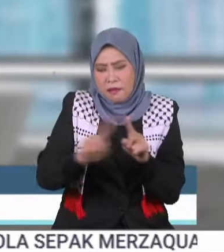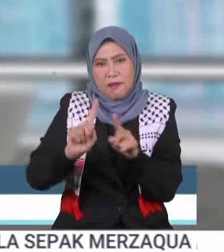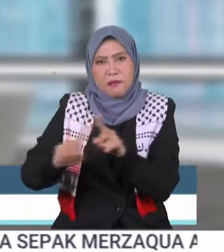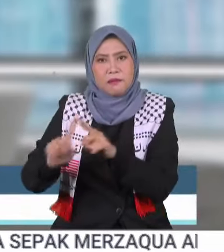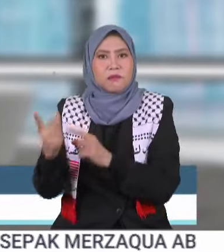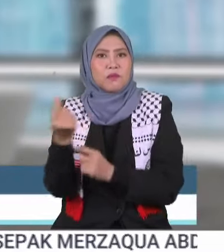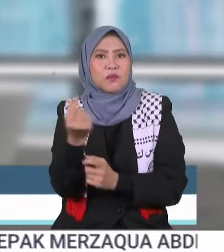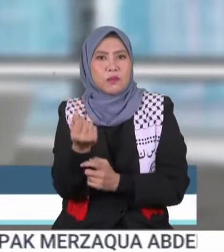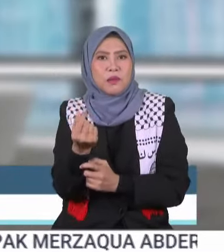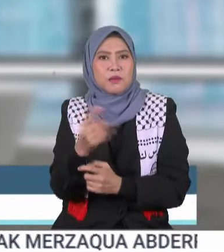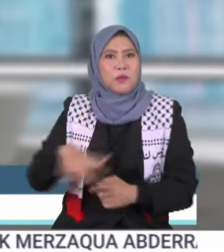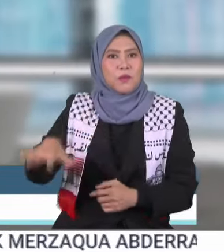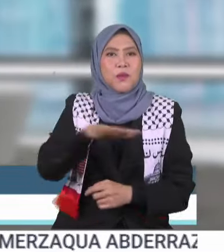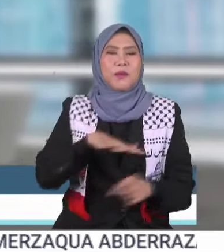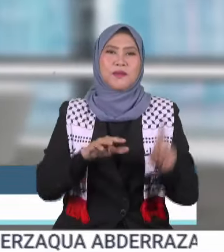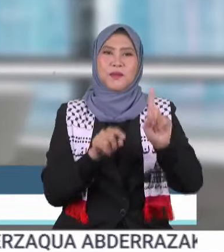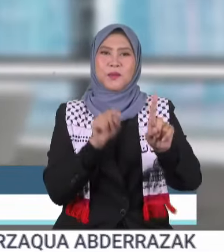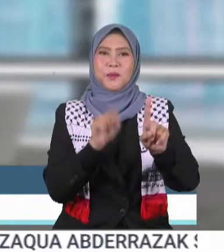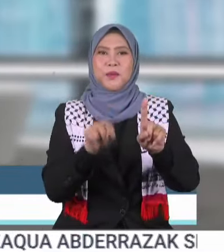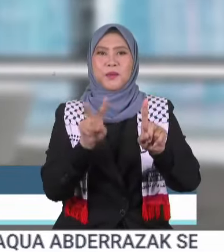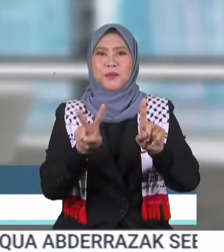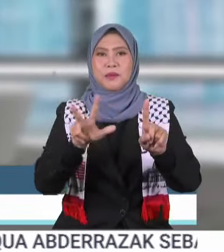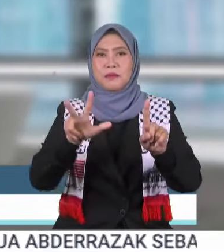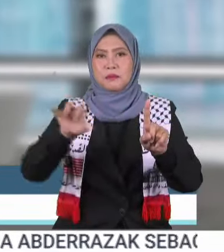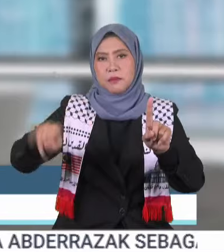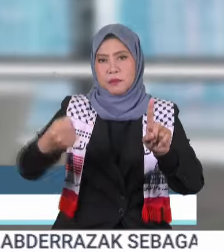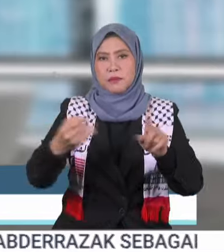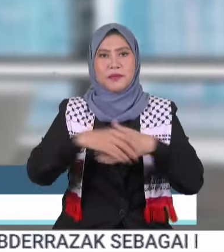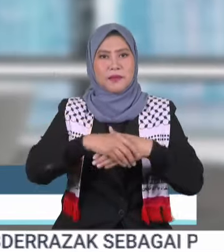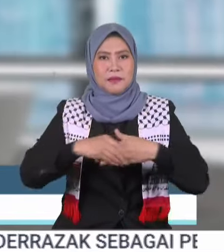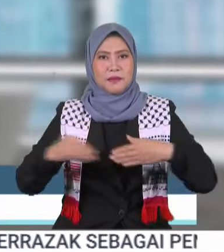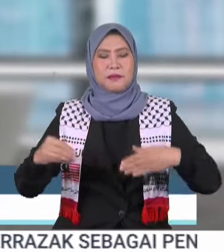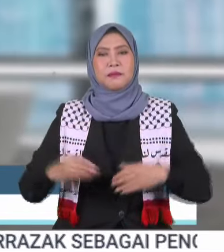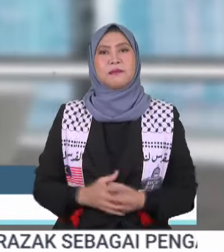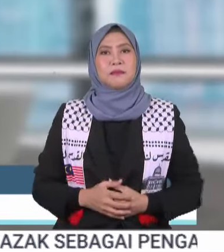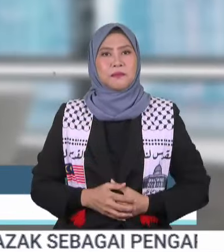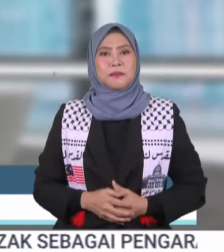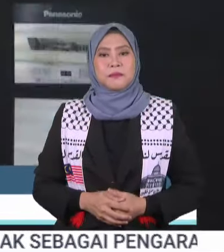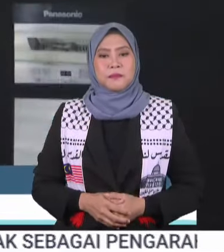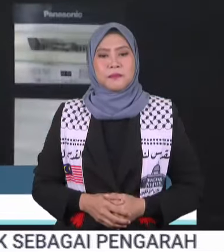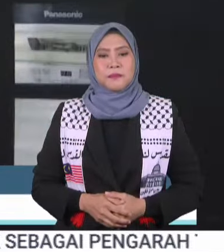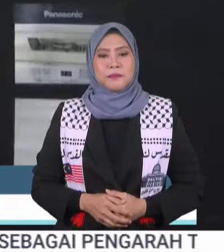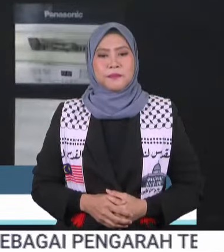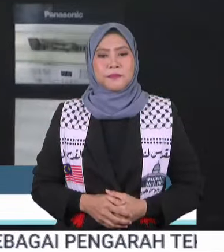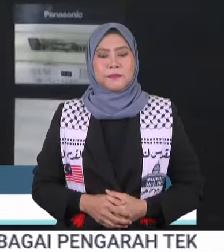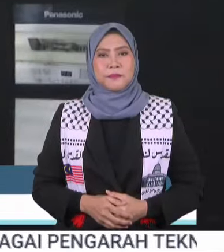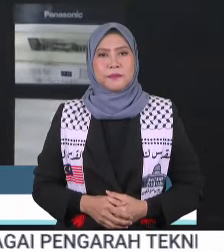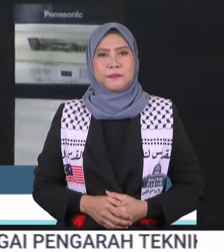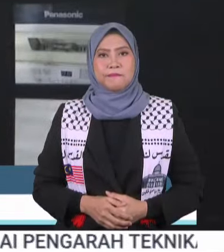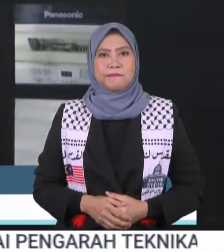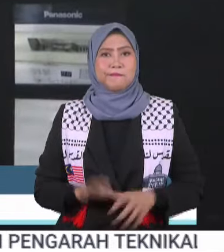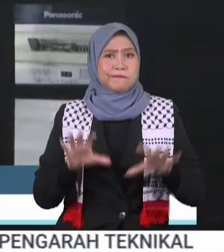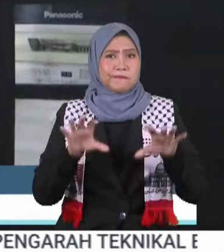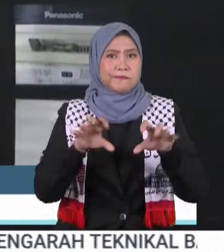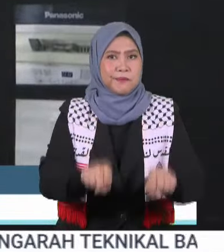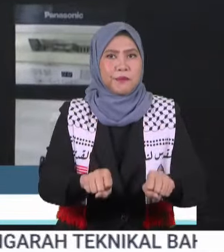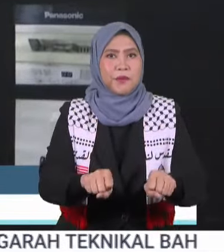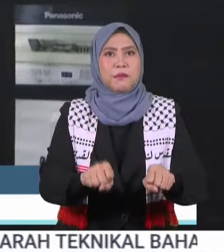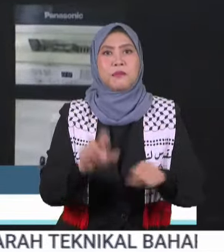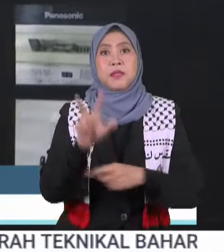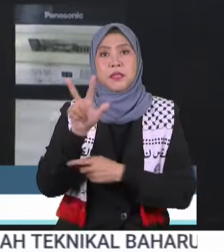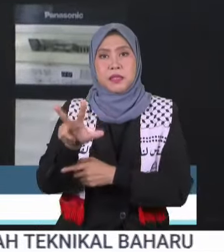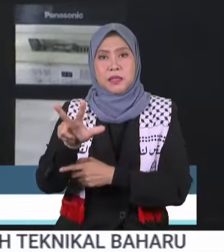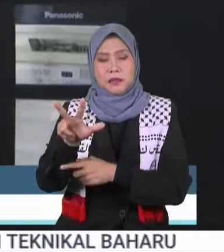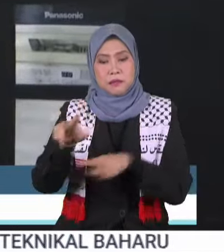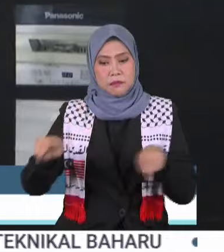jenis dengan nilai keseluruhan 1.23 juta jut tangkapan dibuat menerusi tiga